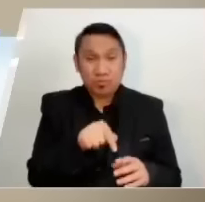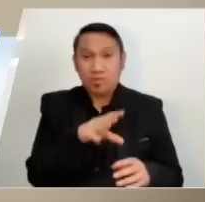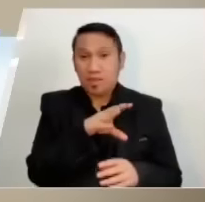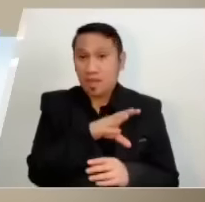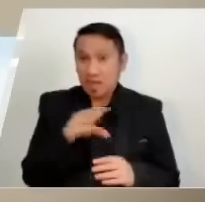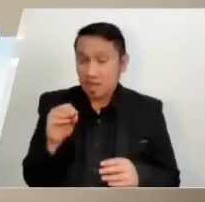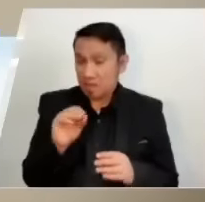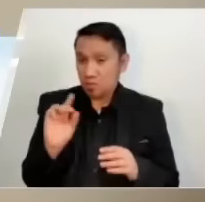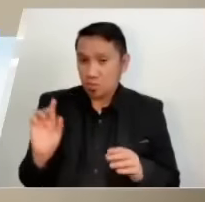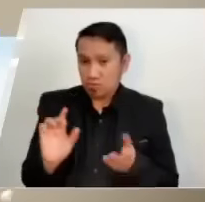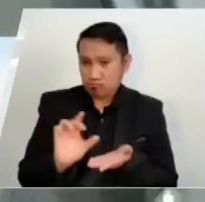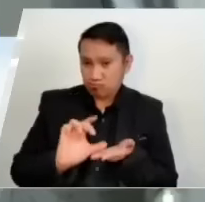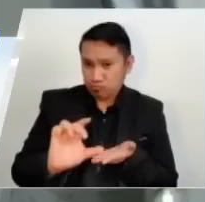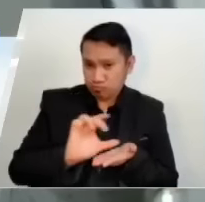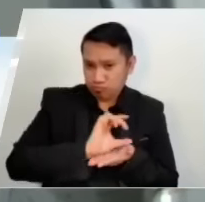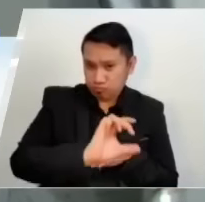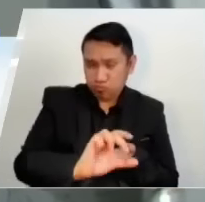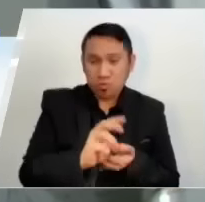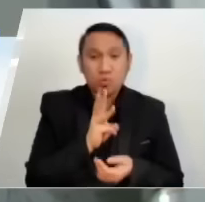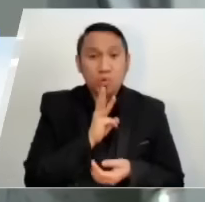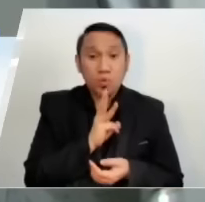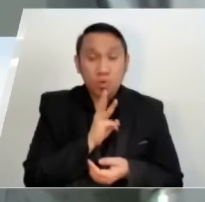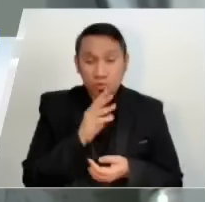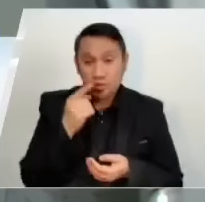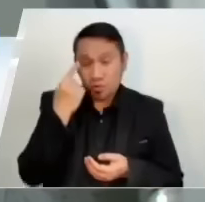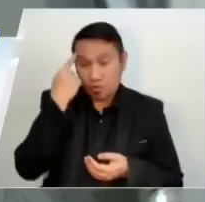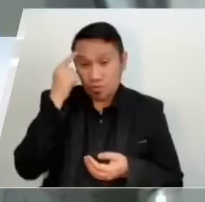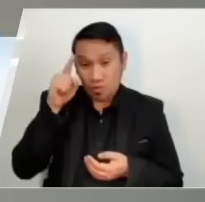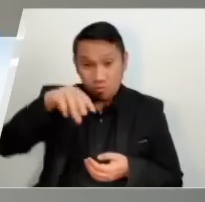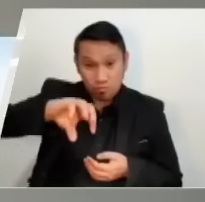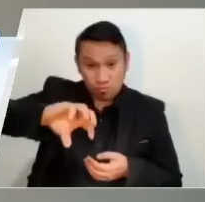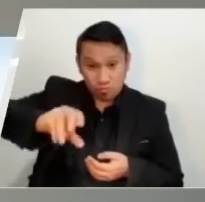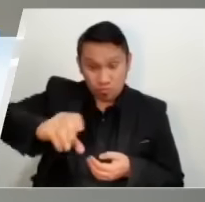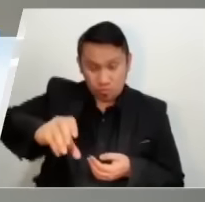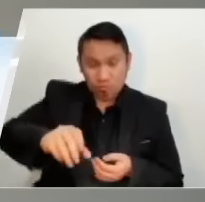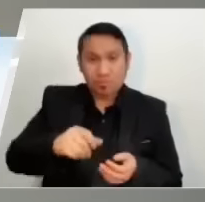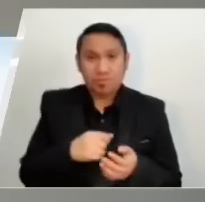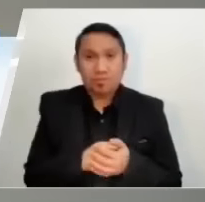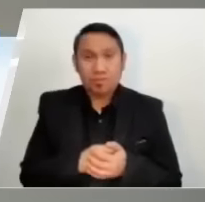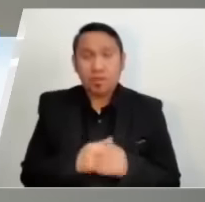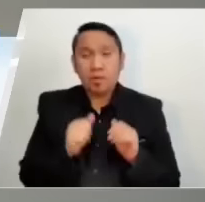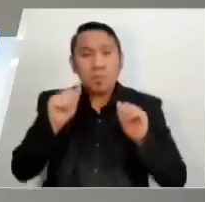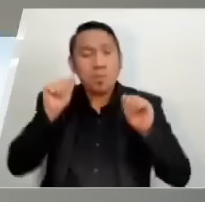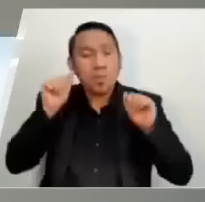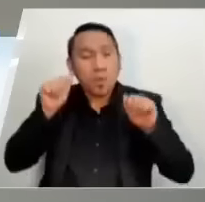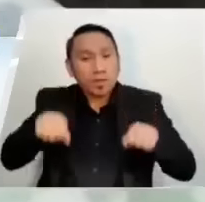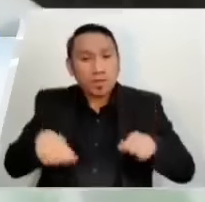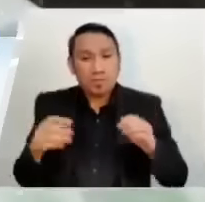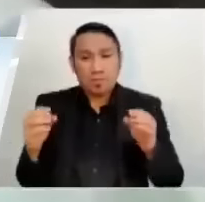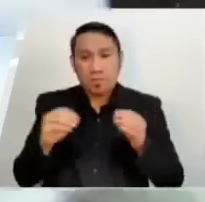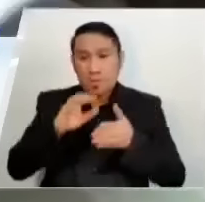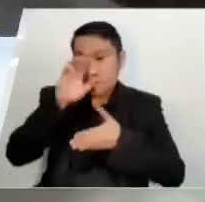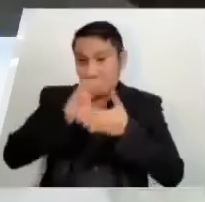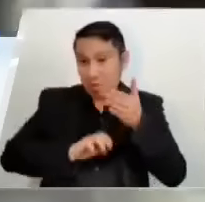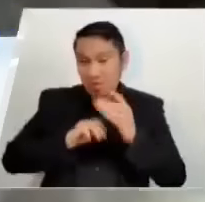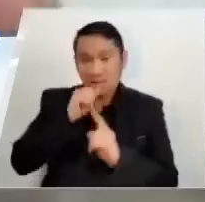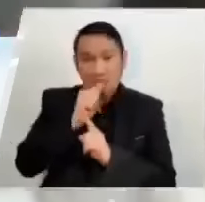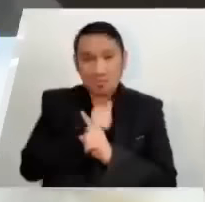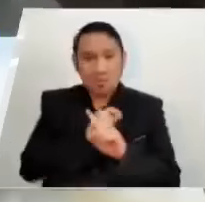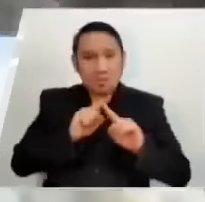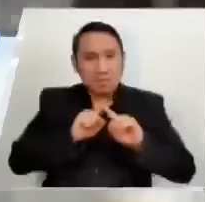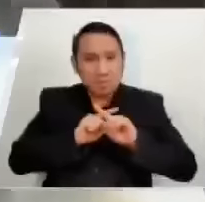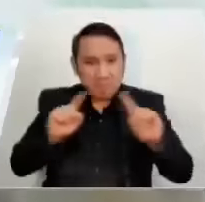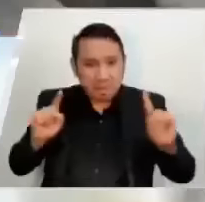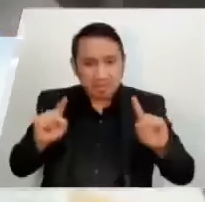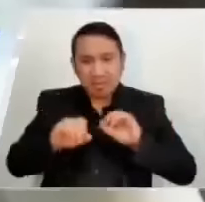ng tubig mula dyan para sa mga tubig gripo ng Metro Manila, posibleng bawasan sa Abril. Pero paglilinaw ng Department